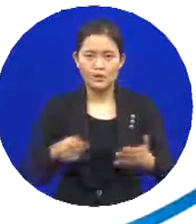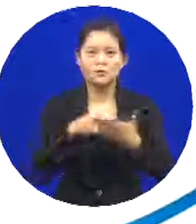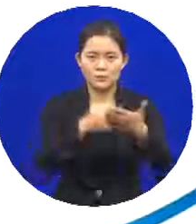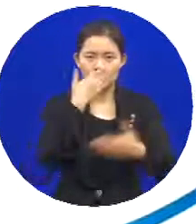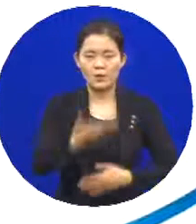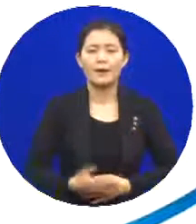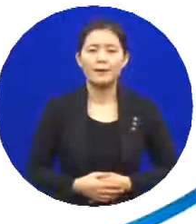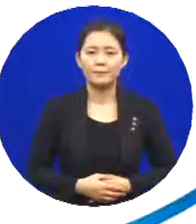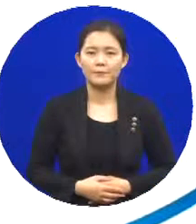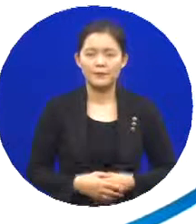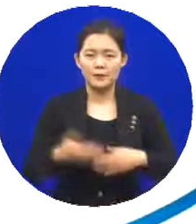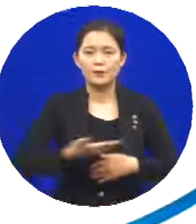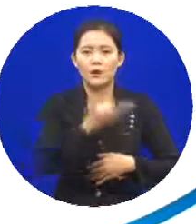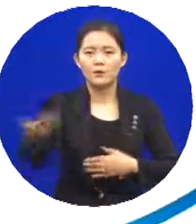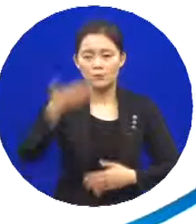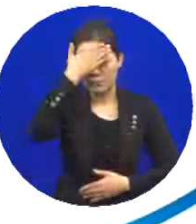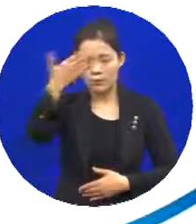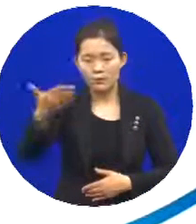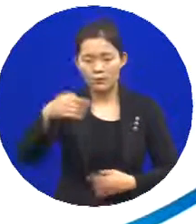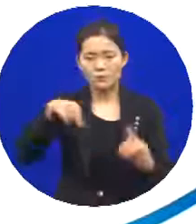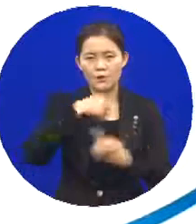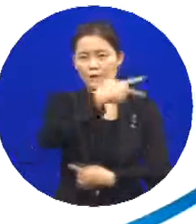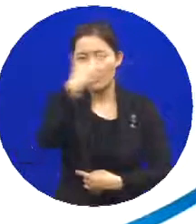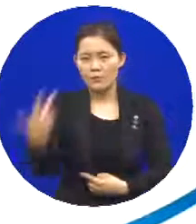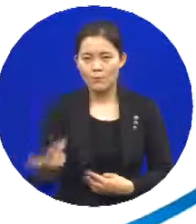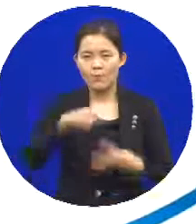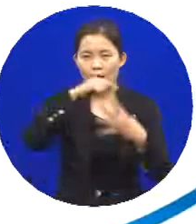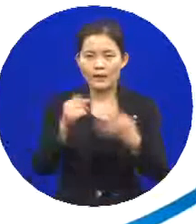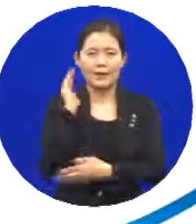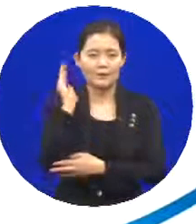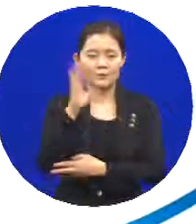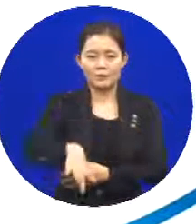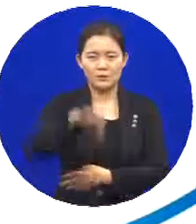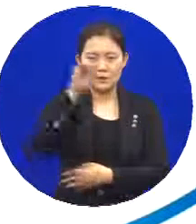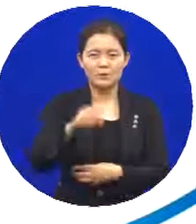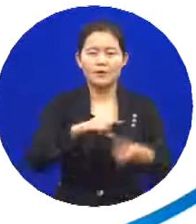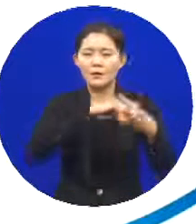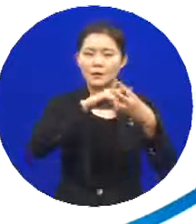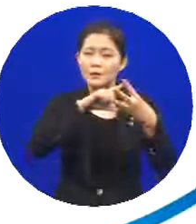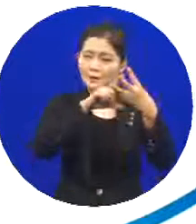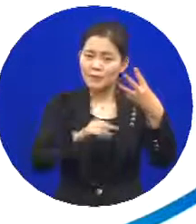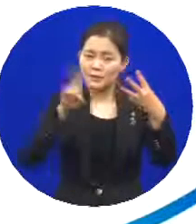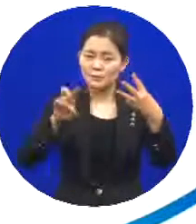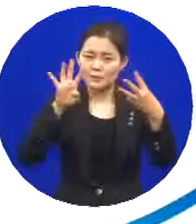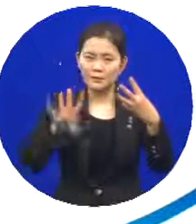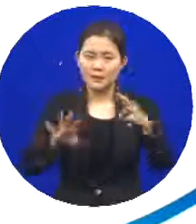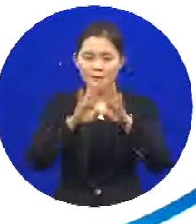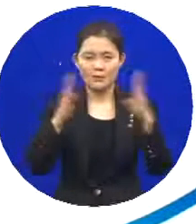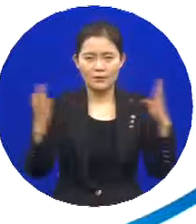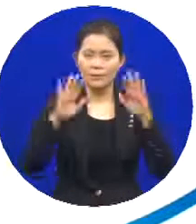받습니다. 시민을 위한 무료 공개 특강 레인보우 아카데미 올해 첫 강연이 3월 24일